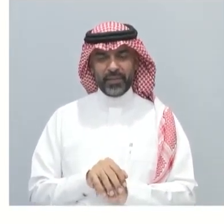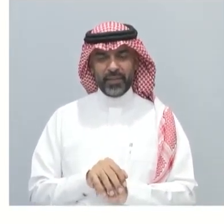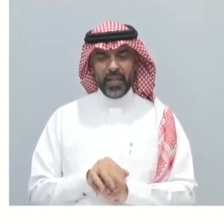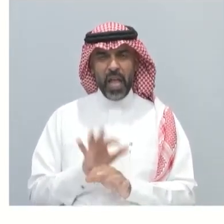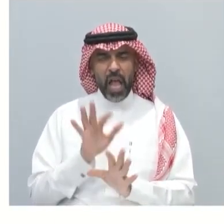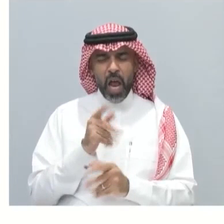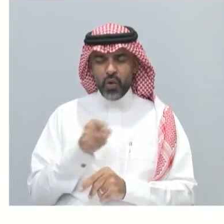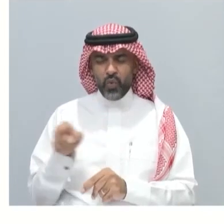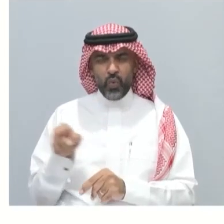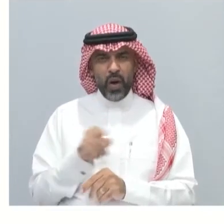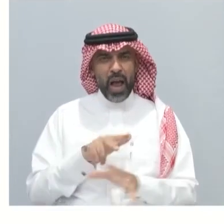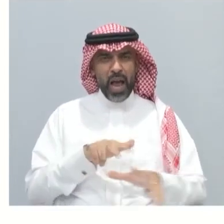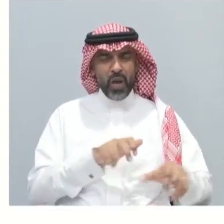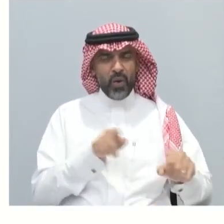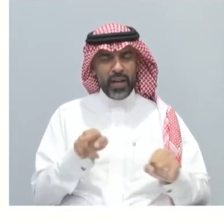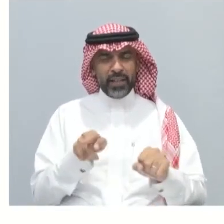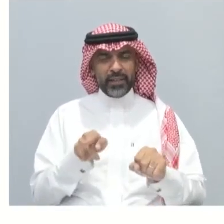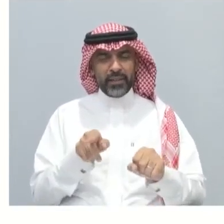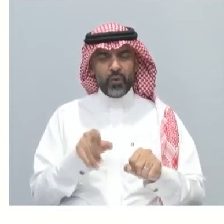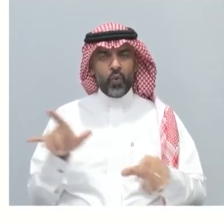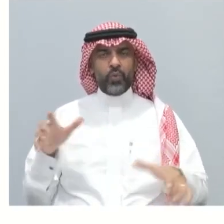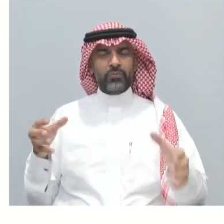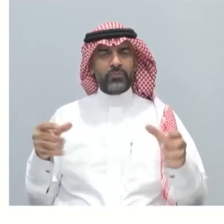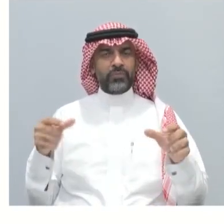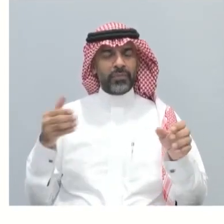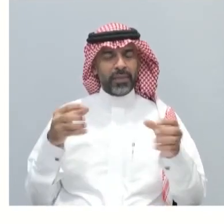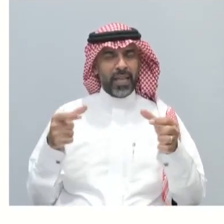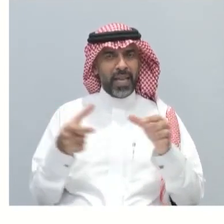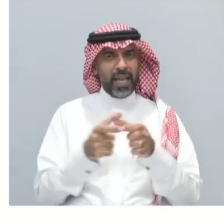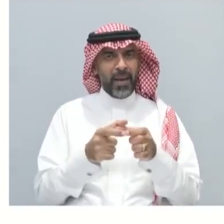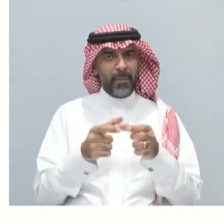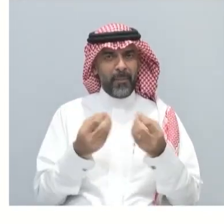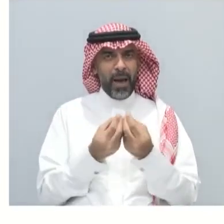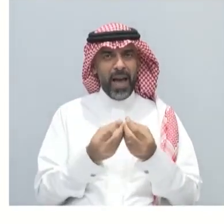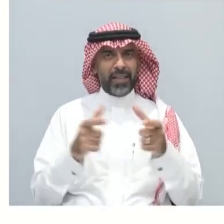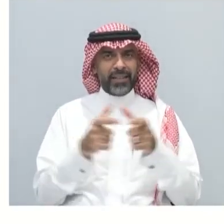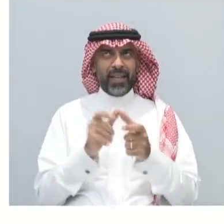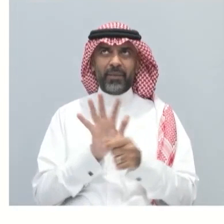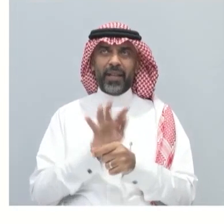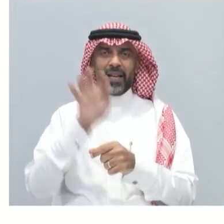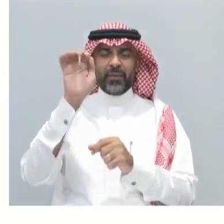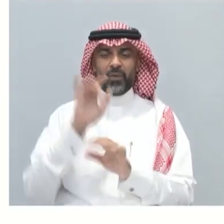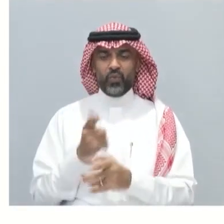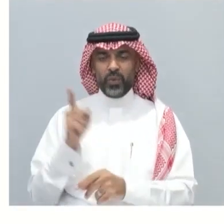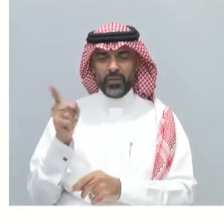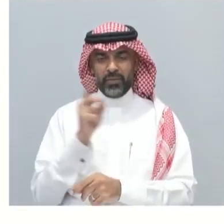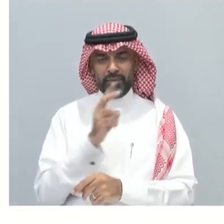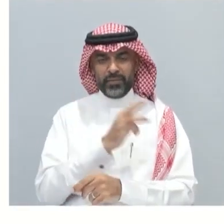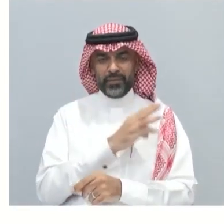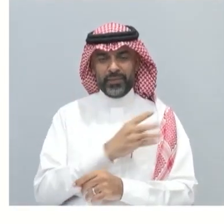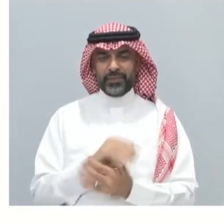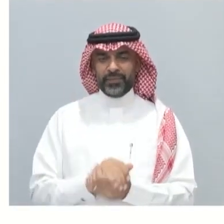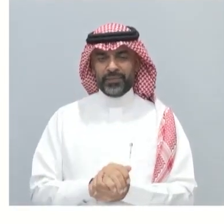اليوم اي الحيوانات التاليه ينتمي الى طائفه العنكبيات هل هو جراد البحر ام